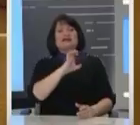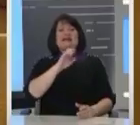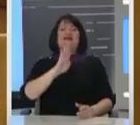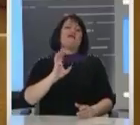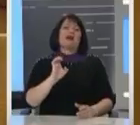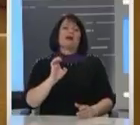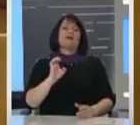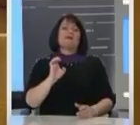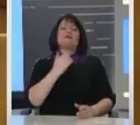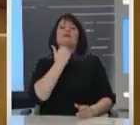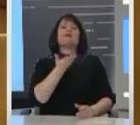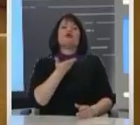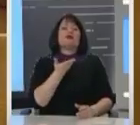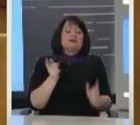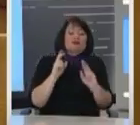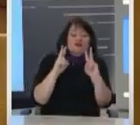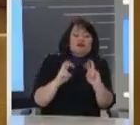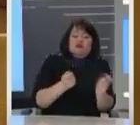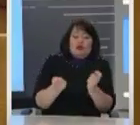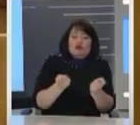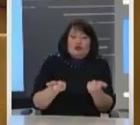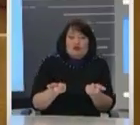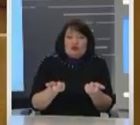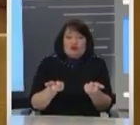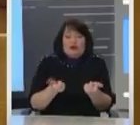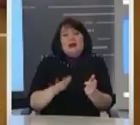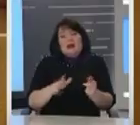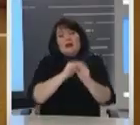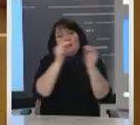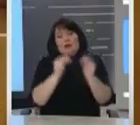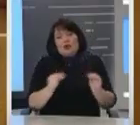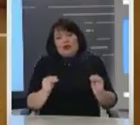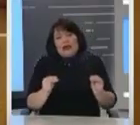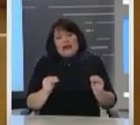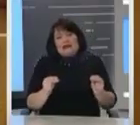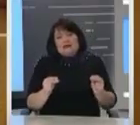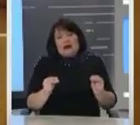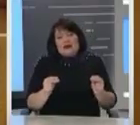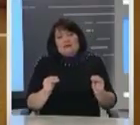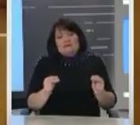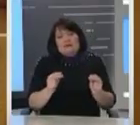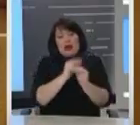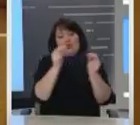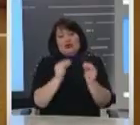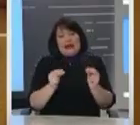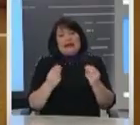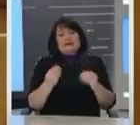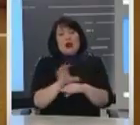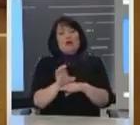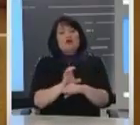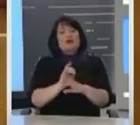τον ελέξεις και συνεπώς μπορεί να έχει μία διαβλητότητα το αποτέλεσμα που έρχεται μέσα από τα